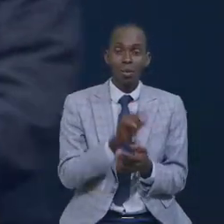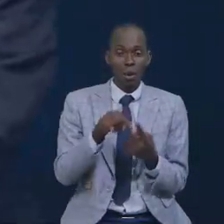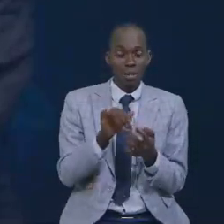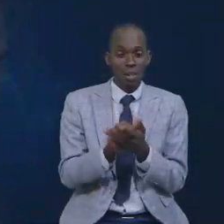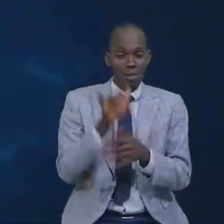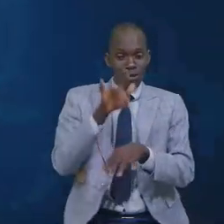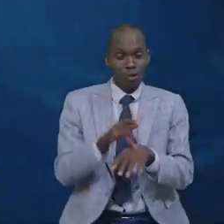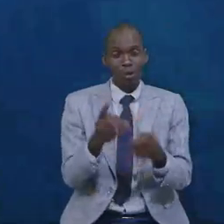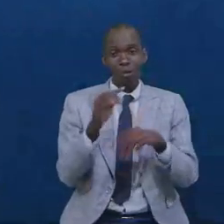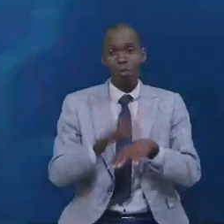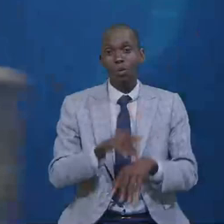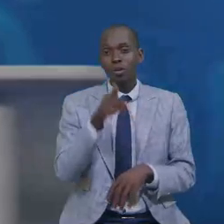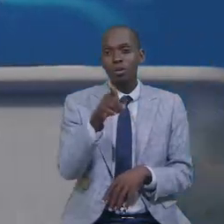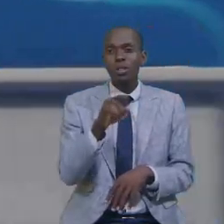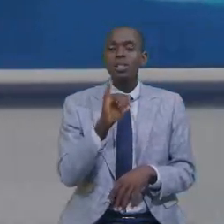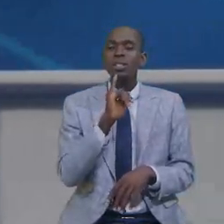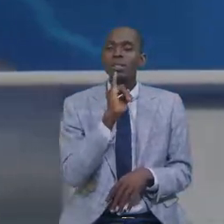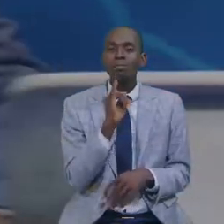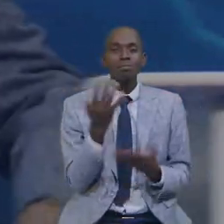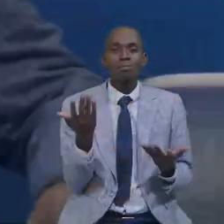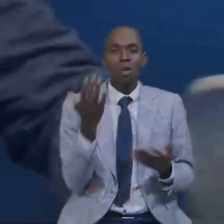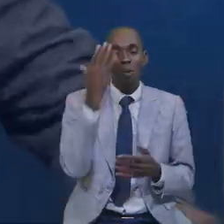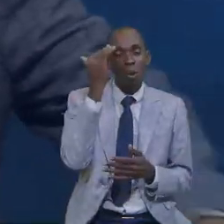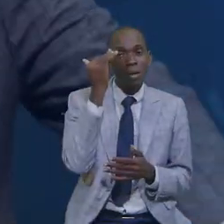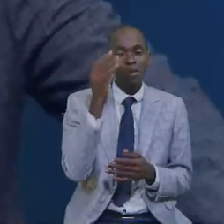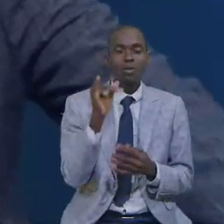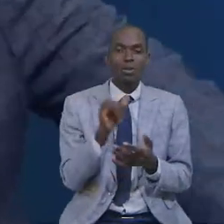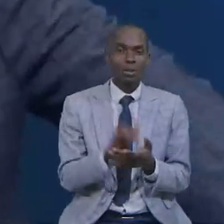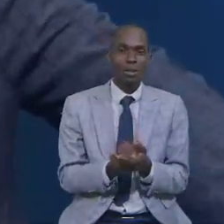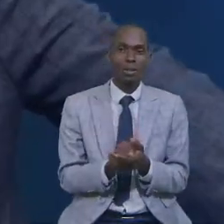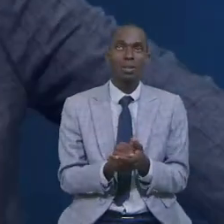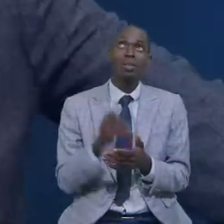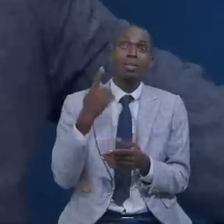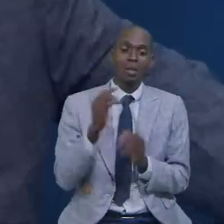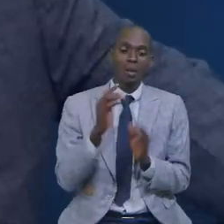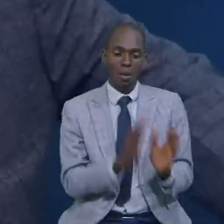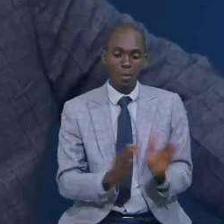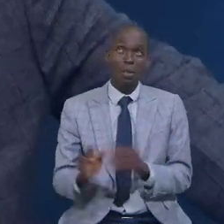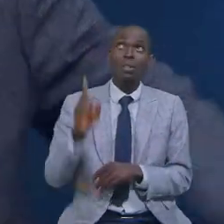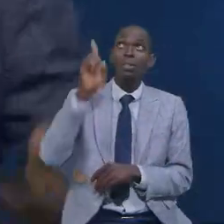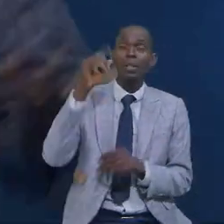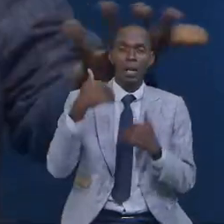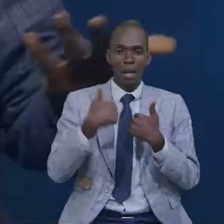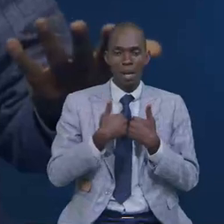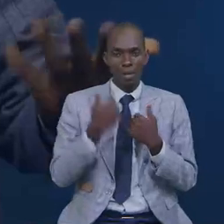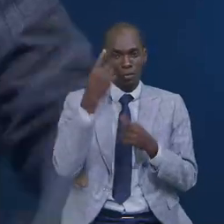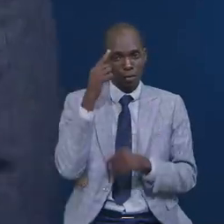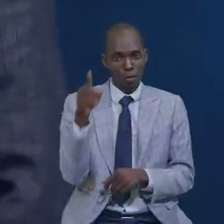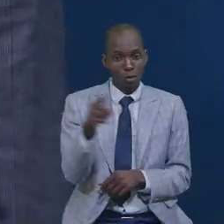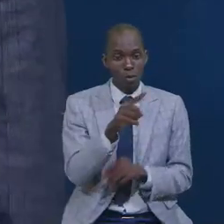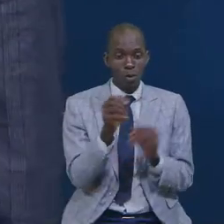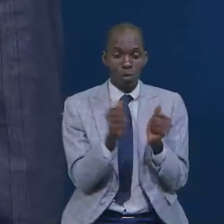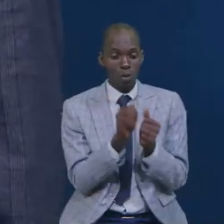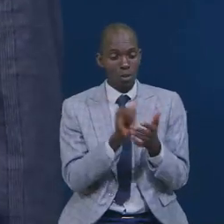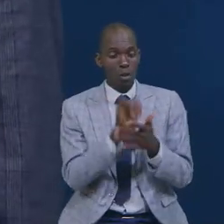laquelle cette touche vient sur toi c'est pour que ce plan qu'il a pour toi